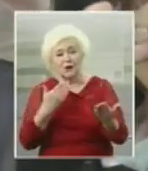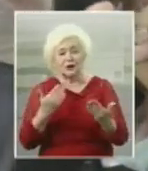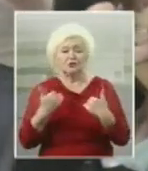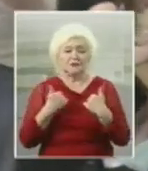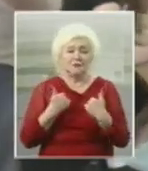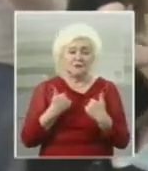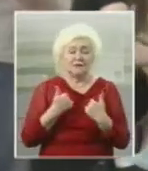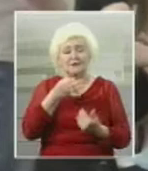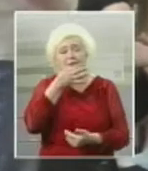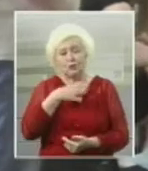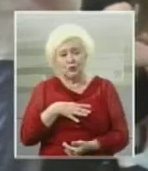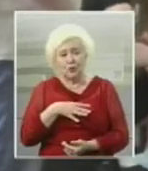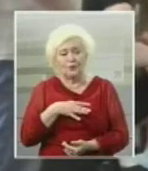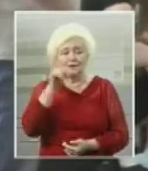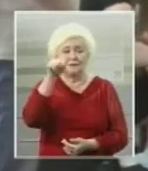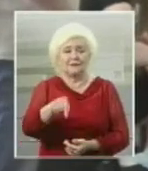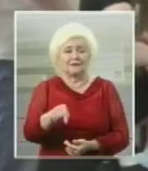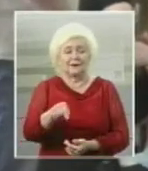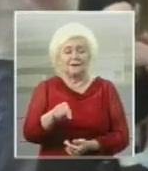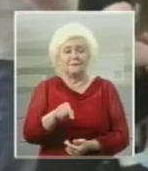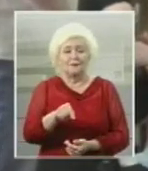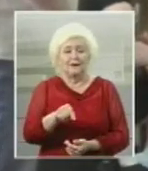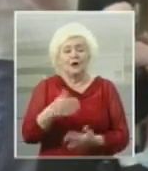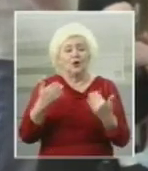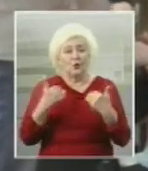Мені подобається оце.